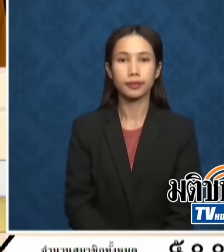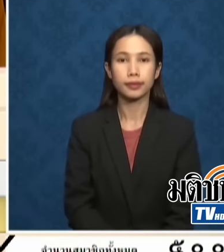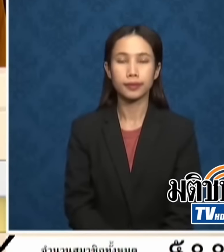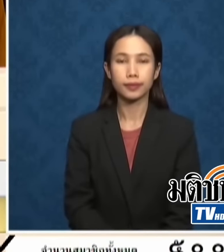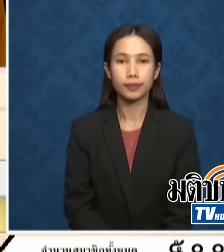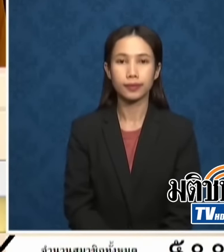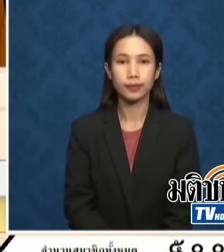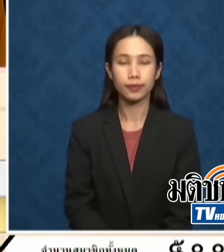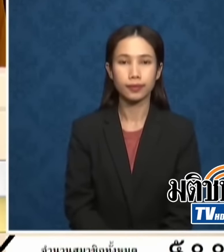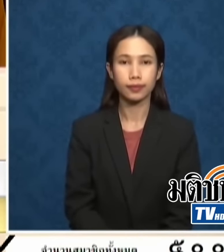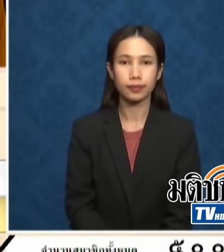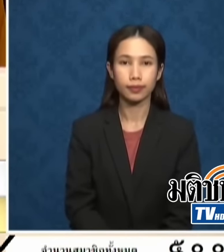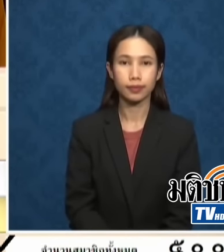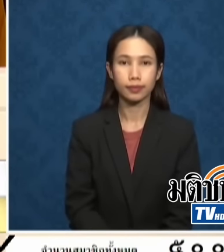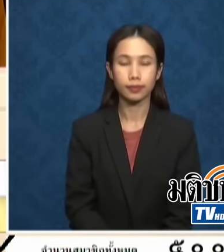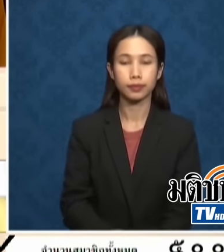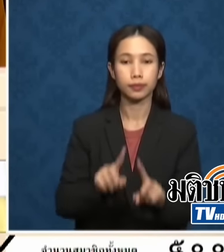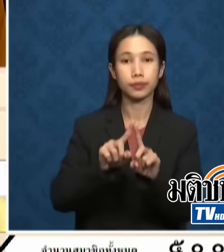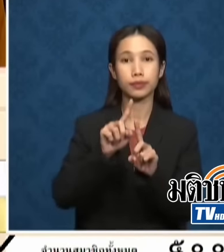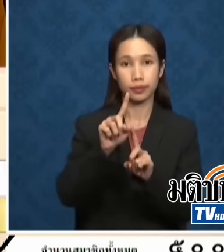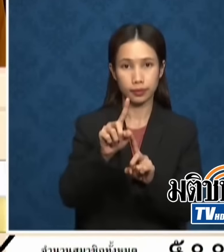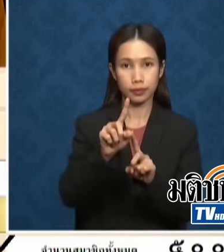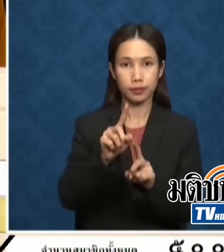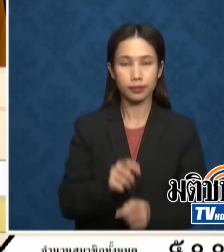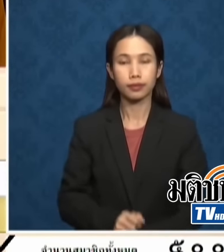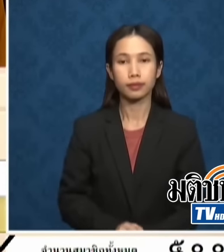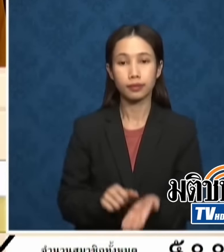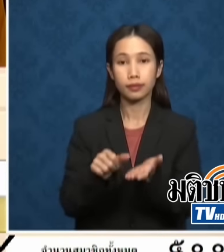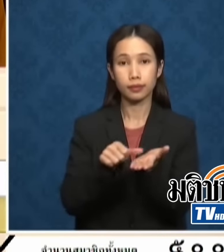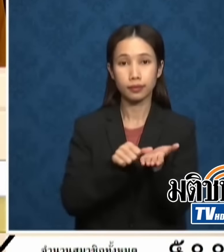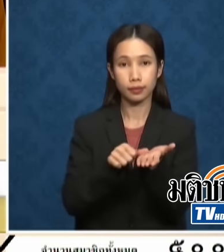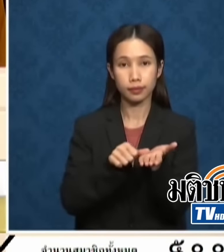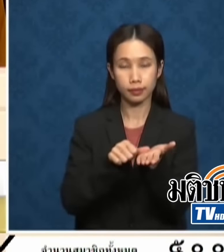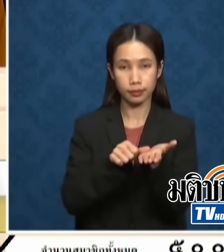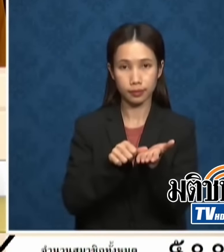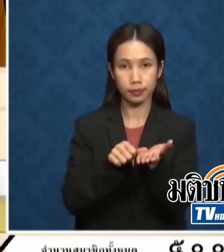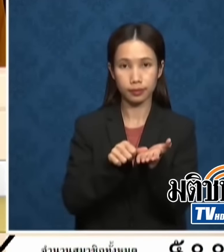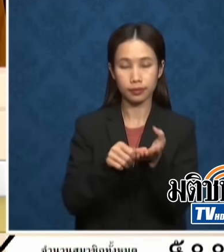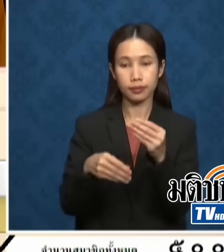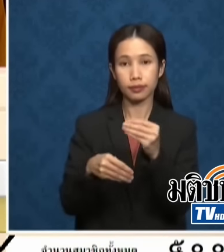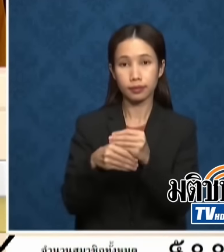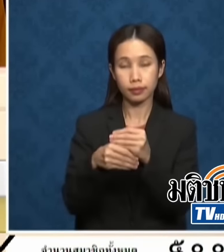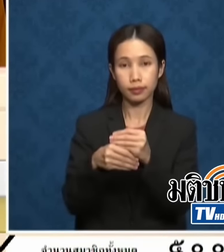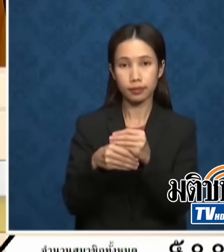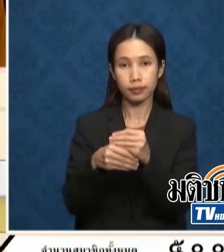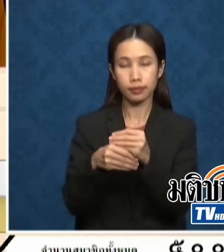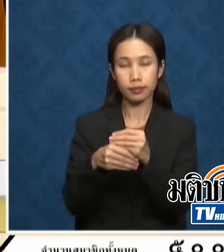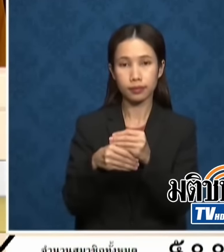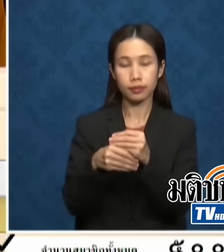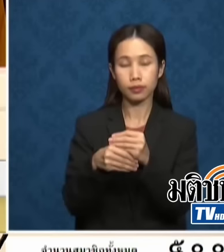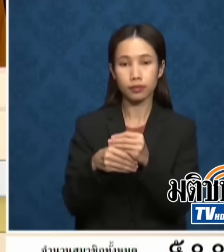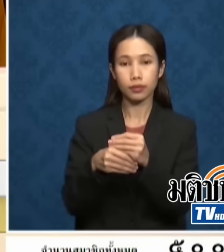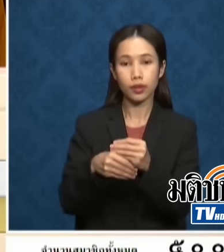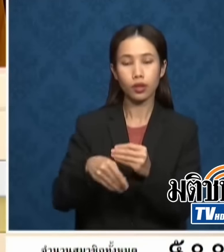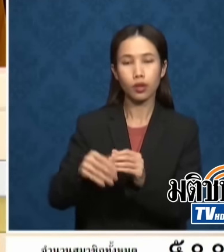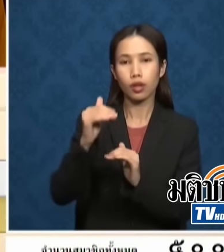ไปนี้ 1. การแก้ไขเพิ่มเติมเจตนารมณ์ของพระราชก